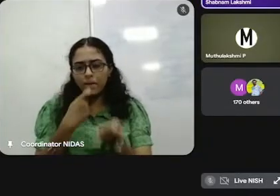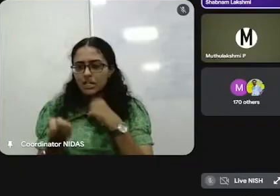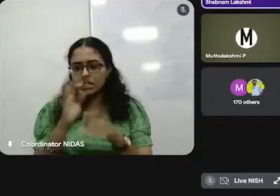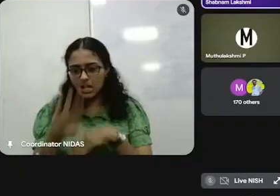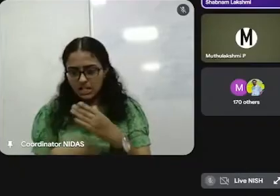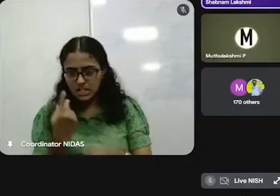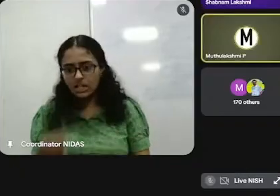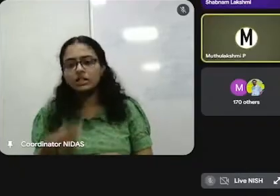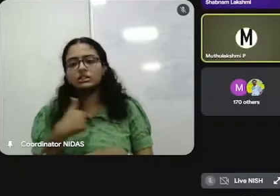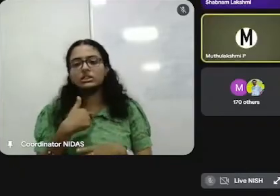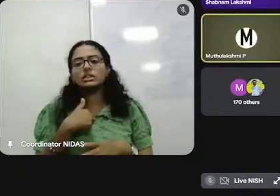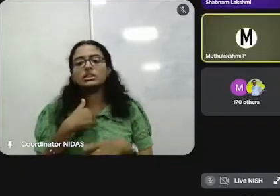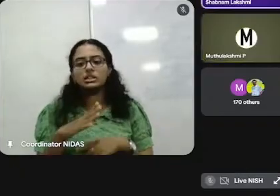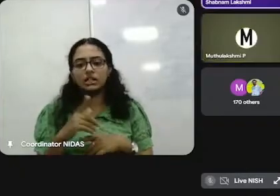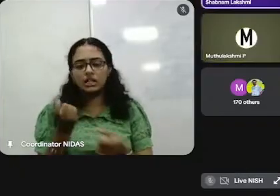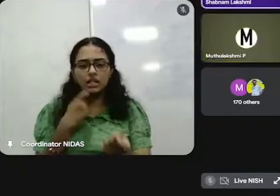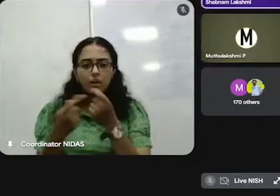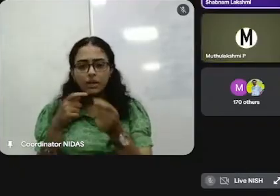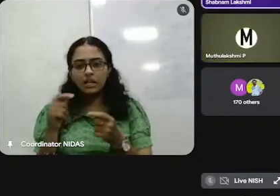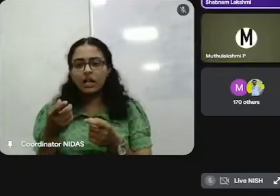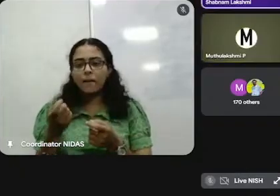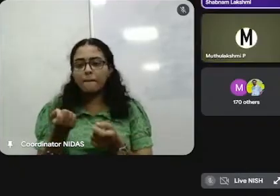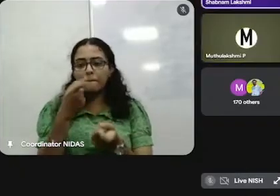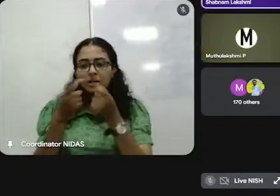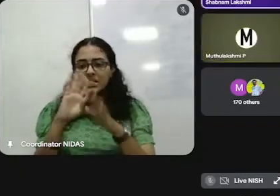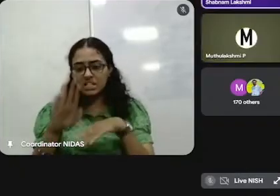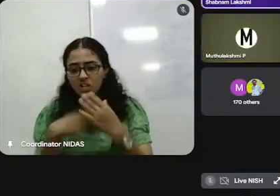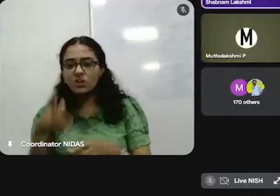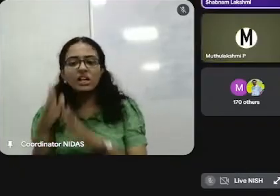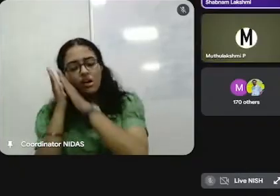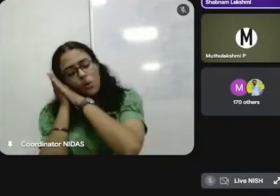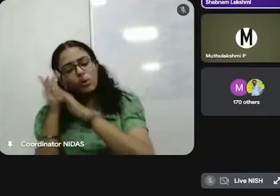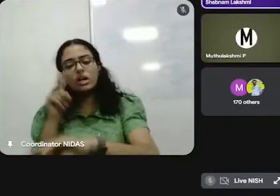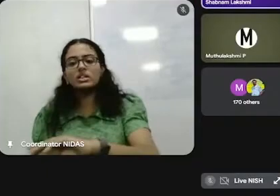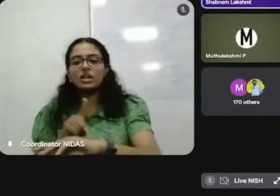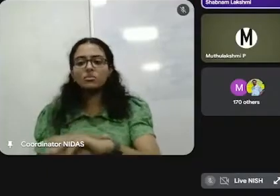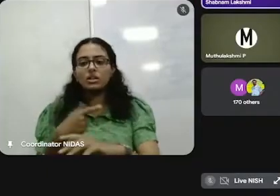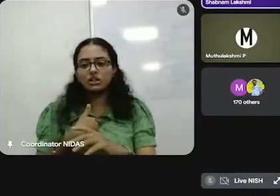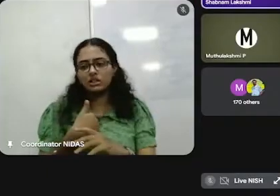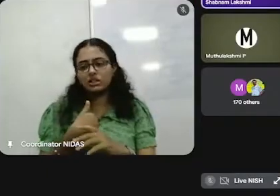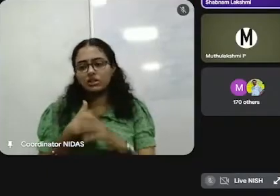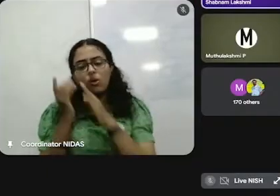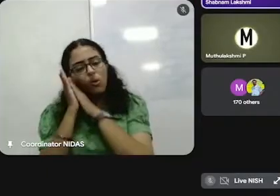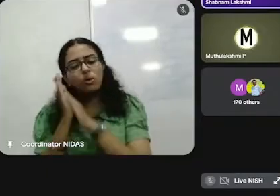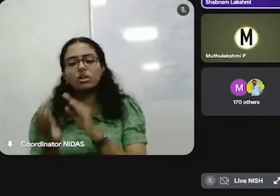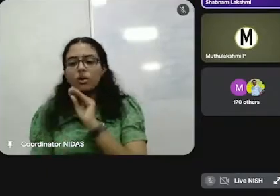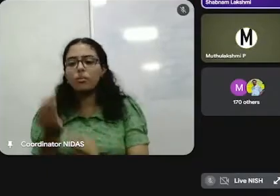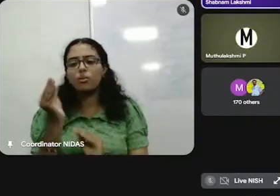എന്ന് എനിക്കറിയില്ല, അത് എടുക്കാൻ തുടങ്ങിയ ശേഷമാണ് എനിക്ക് ഇങ്ങനെയുള്ള സംഭവങ്ങൾ ഉണ്ടായിട്ടില്ല. അതിനുശേഷം ഭയങ്കര ഉറക്കാണ്.